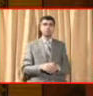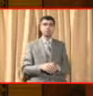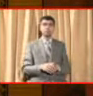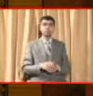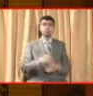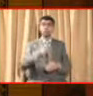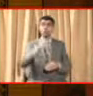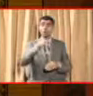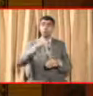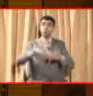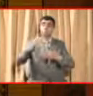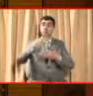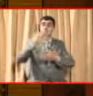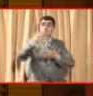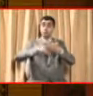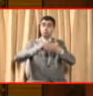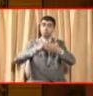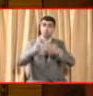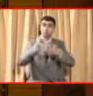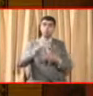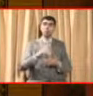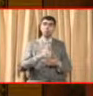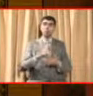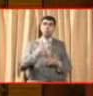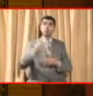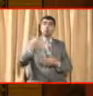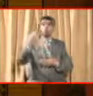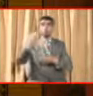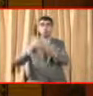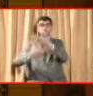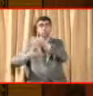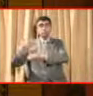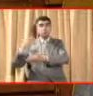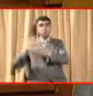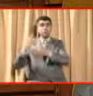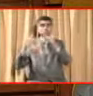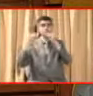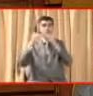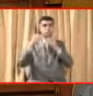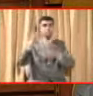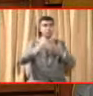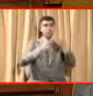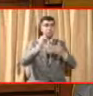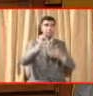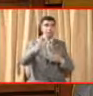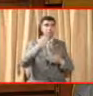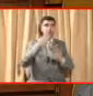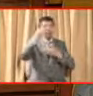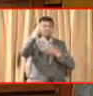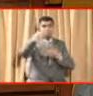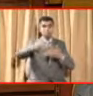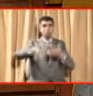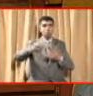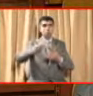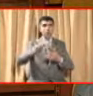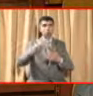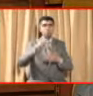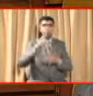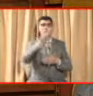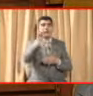الاتفاقية الثانية هي بشأن تشجيع وحماية الاستثمارات على وجه التبادل بين المغرب وجمهورية الكوت